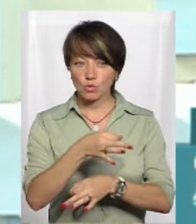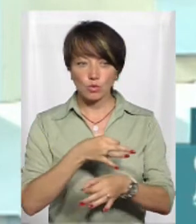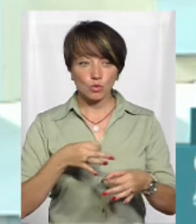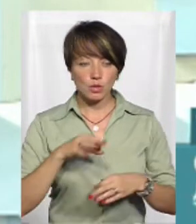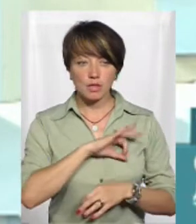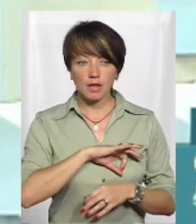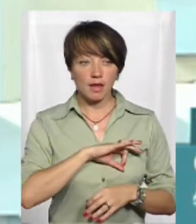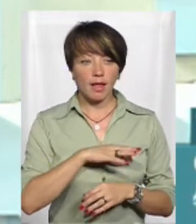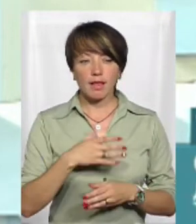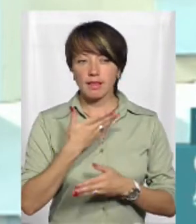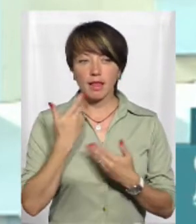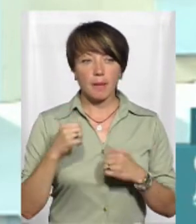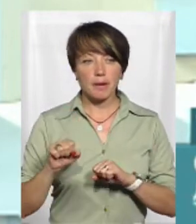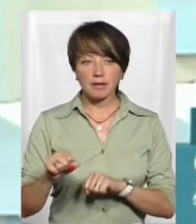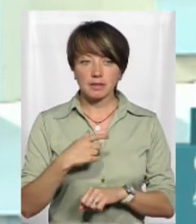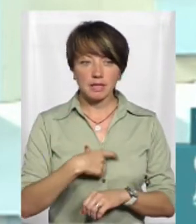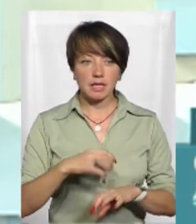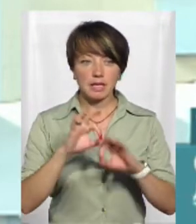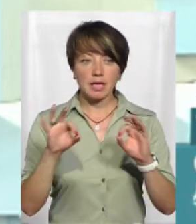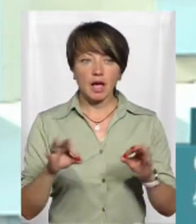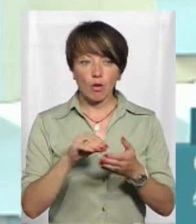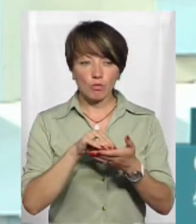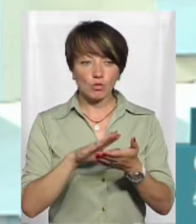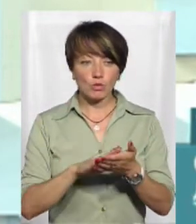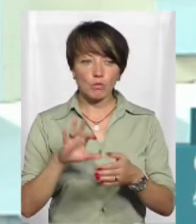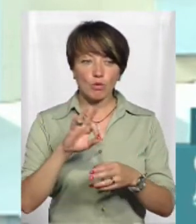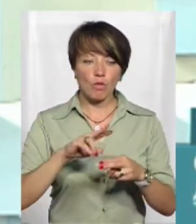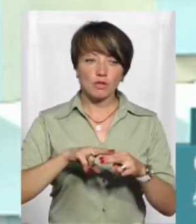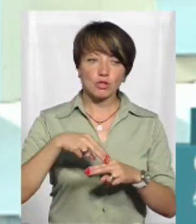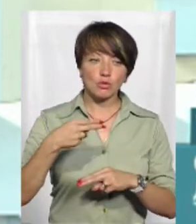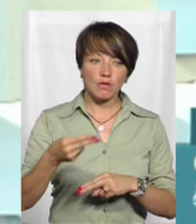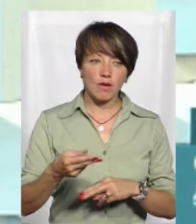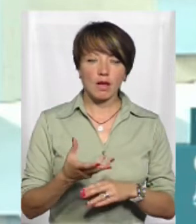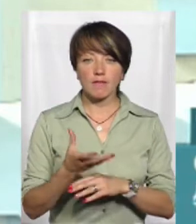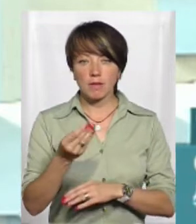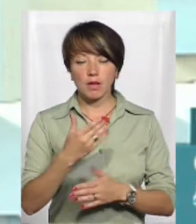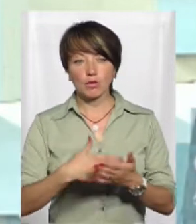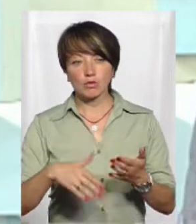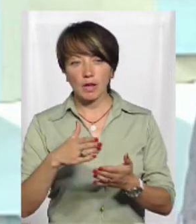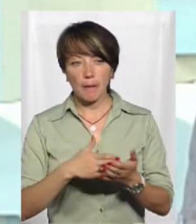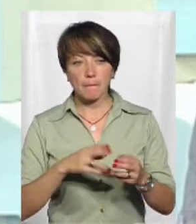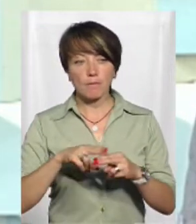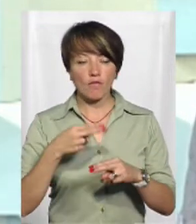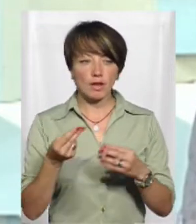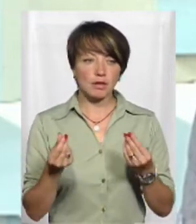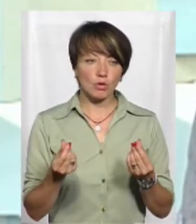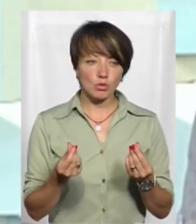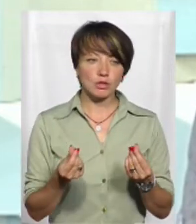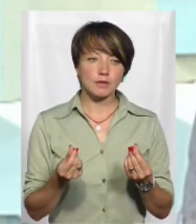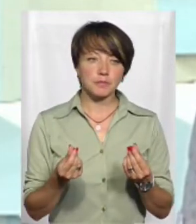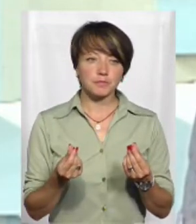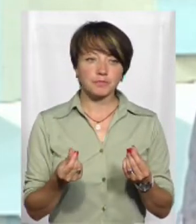юристами, вони не перестраховуються ніякими пунктами про відшкодування, про виплату, про розірвання, про повернення коштів.